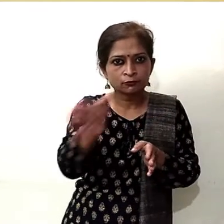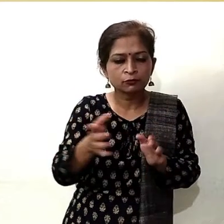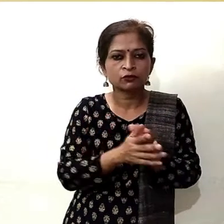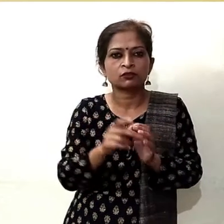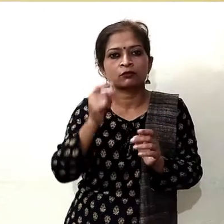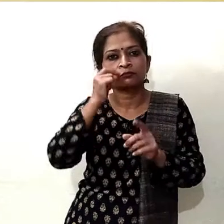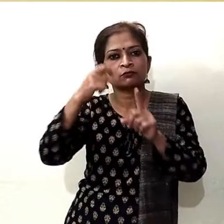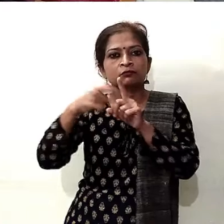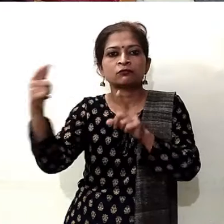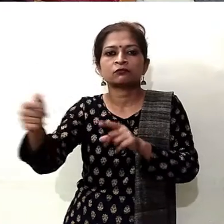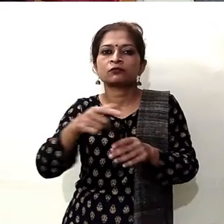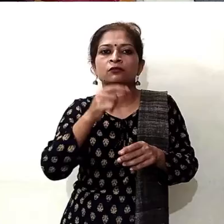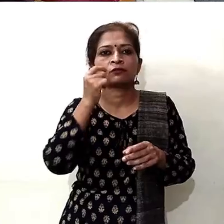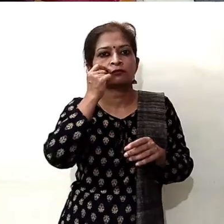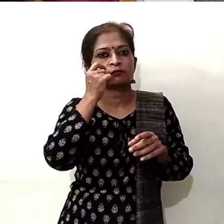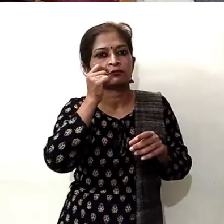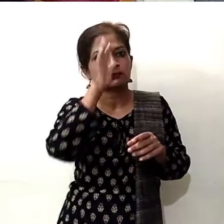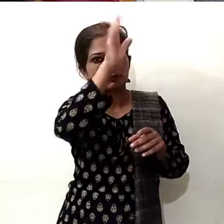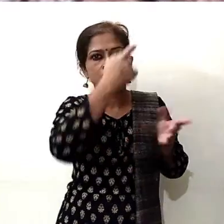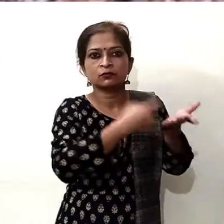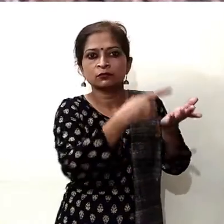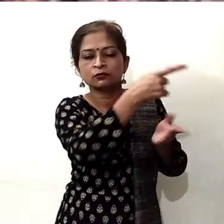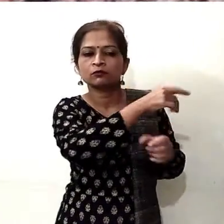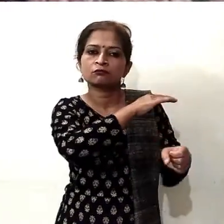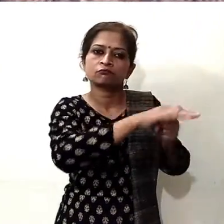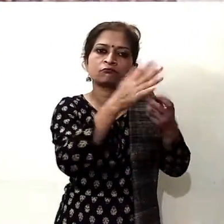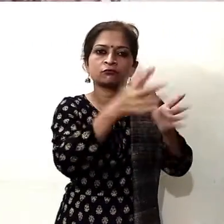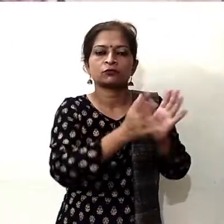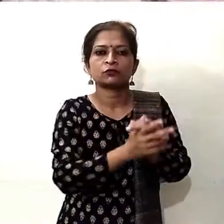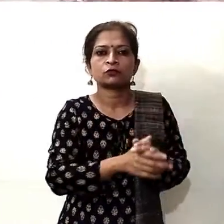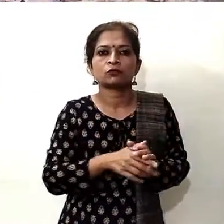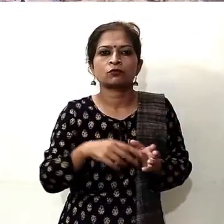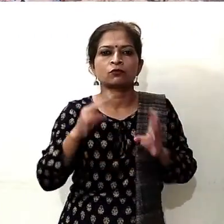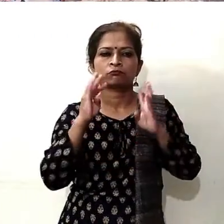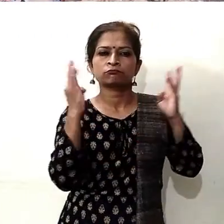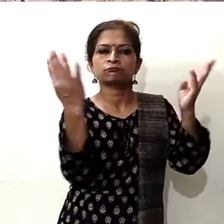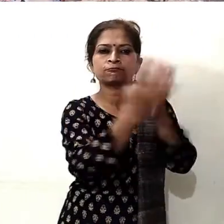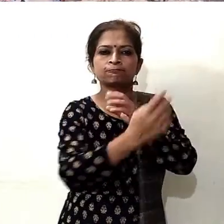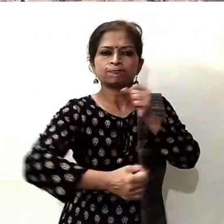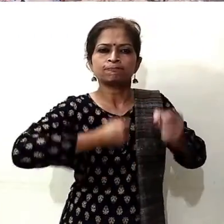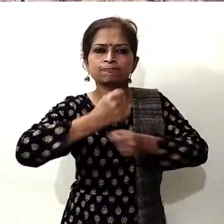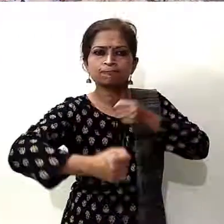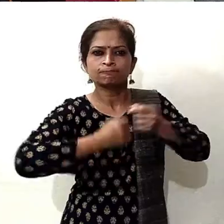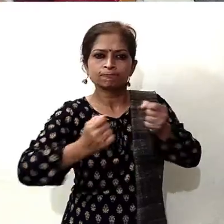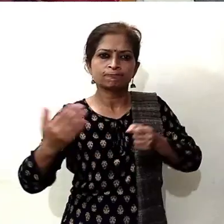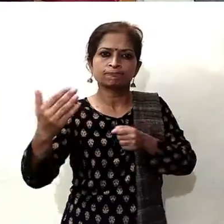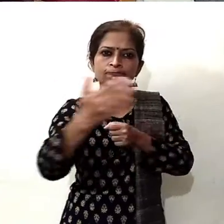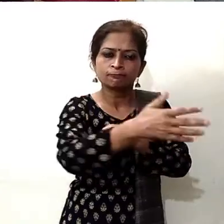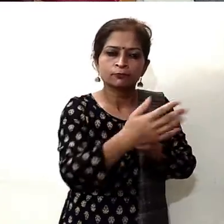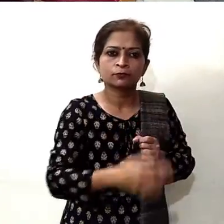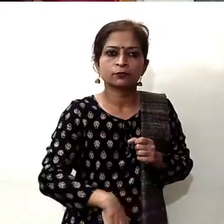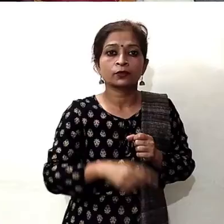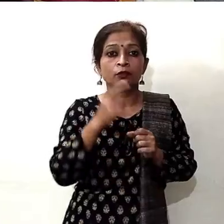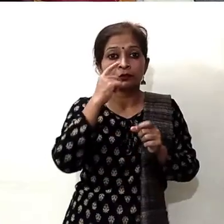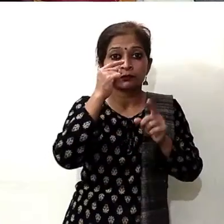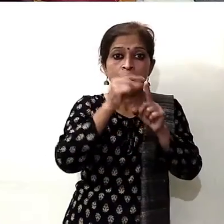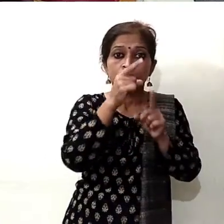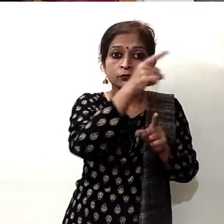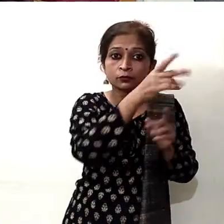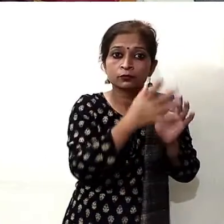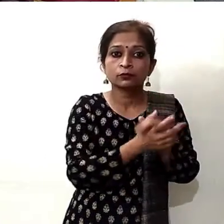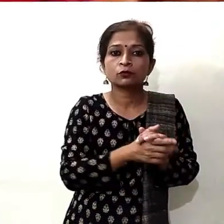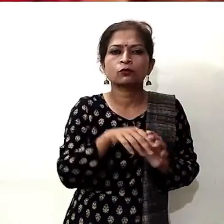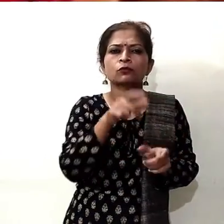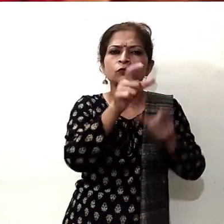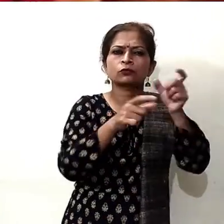और दौड़ा चला आता है किला की तरफ। जब किला की तरफ दौड़ा चला आ रहा है तो माँ पद्मिनी साथ में और 1600 महिलाएं